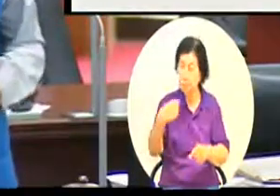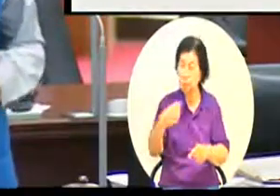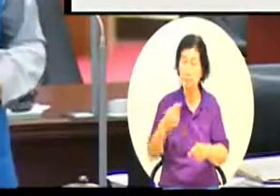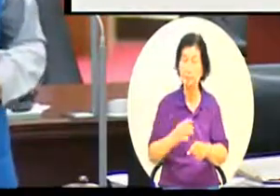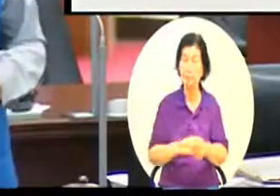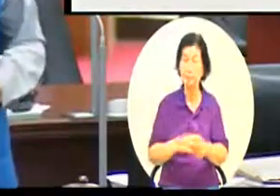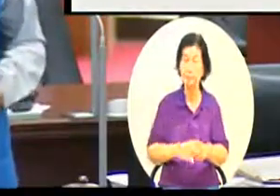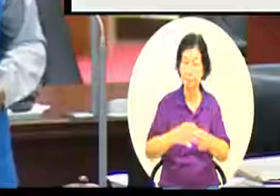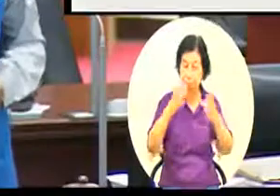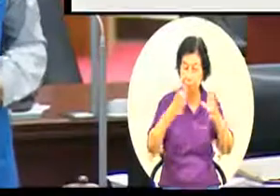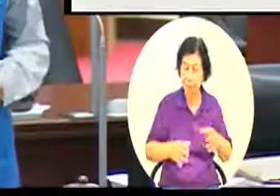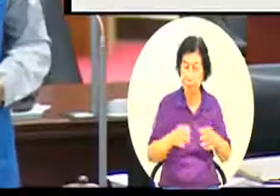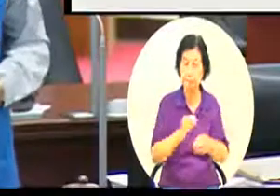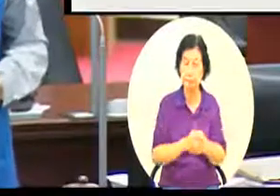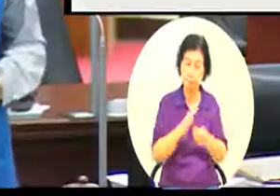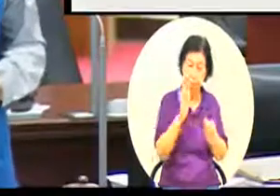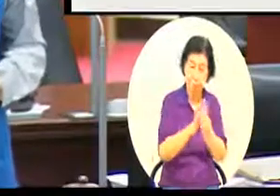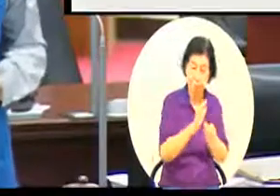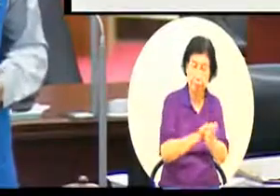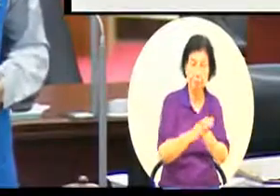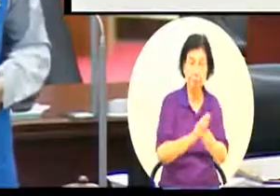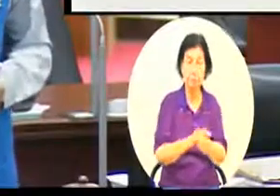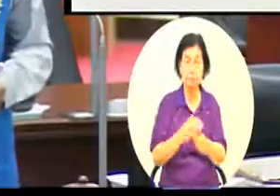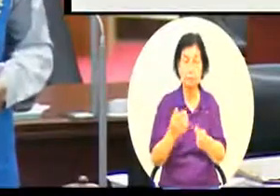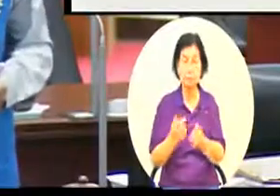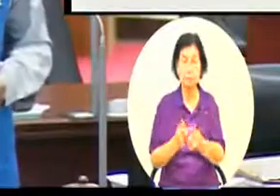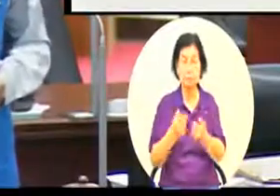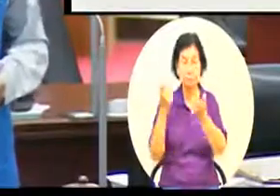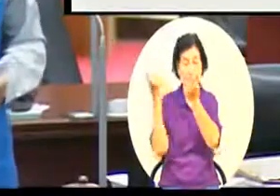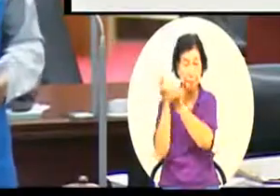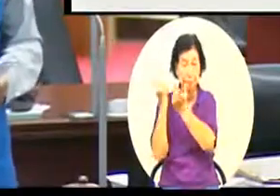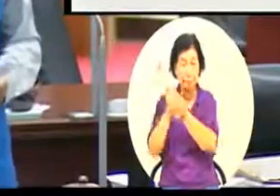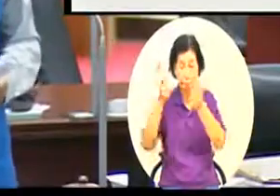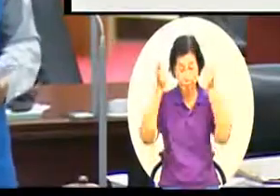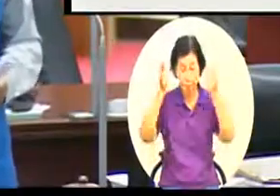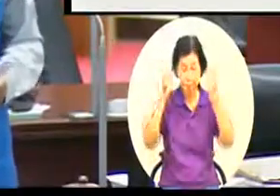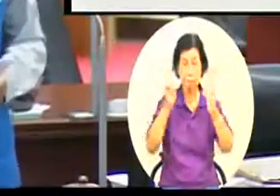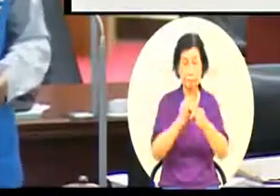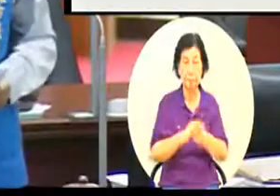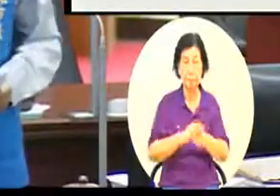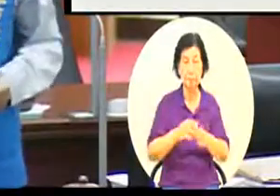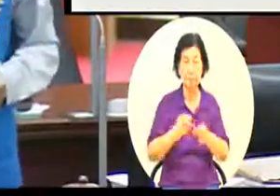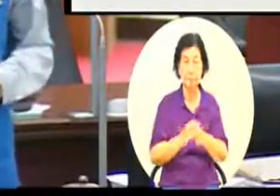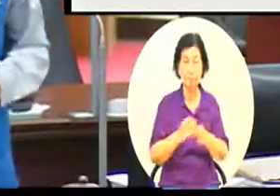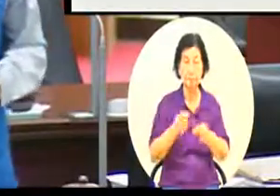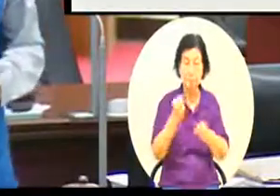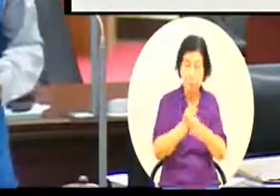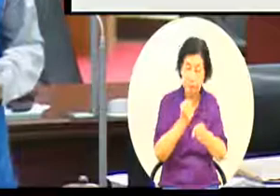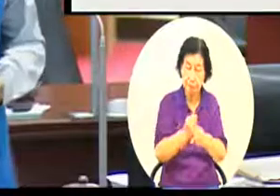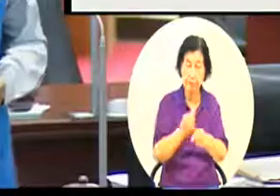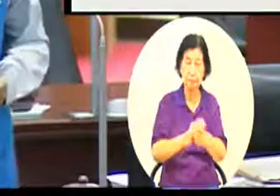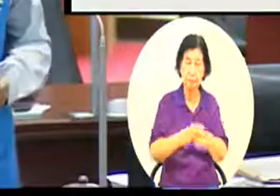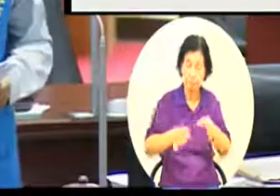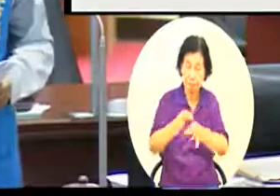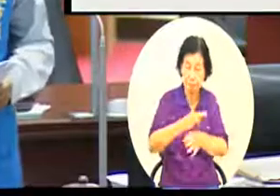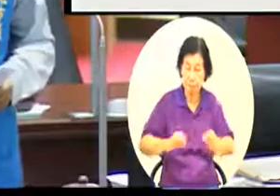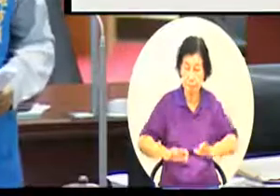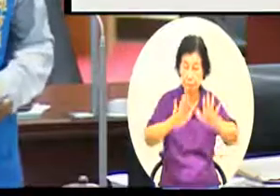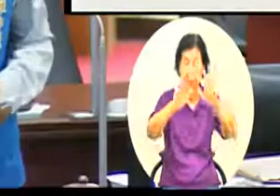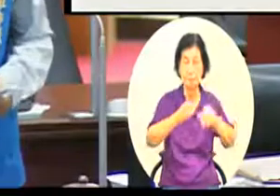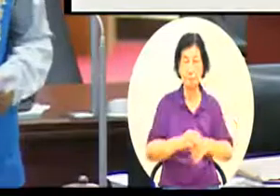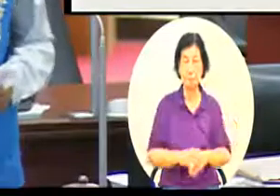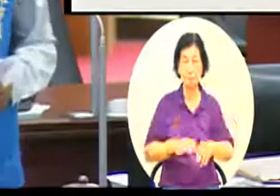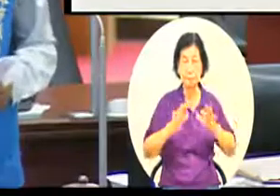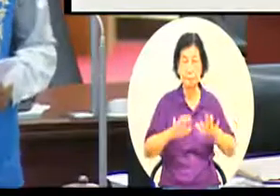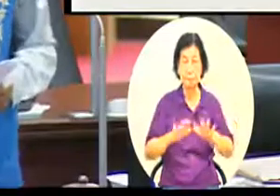动加北高雄整体的繁荣跟就业的机会。啊，请问市长哈，目前这个进度到